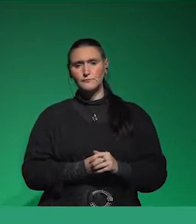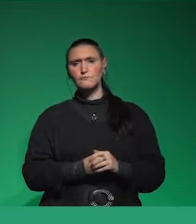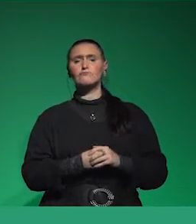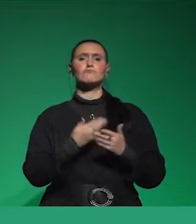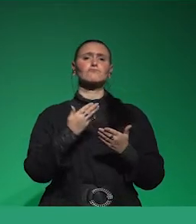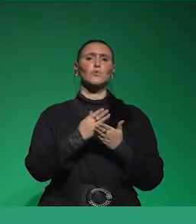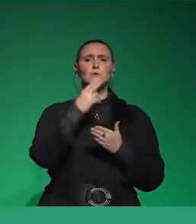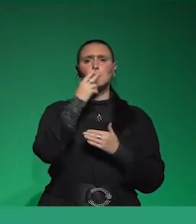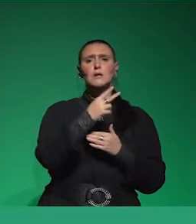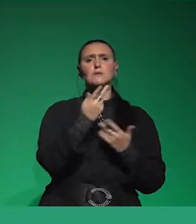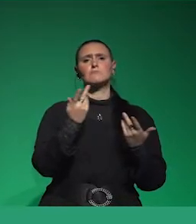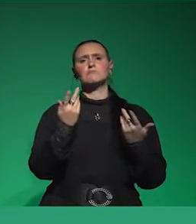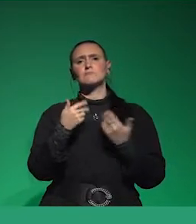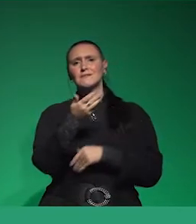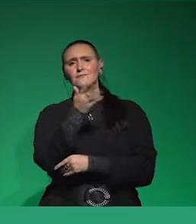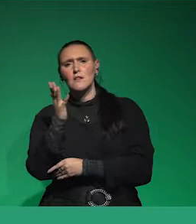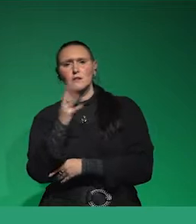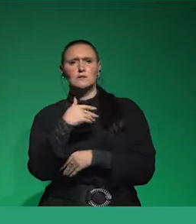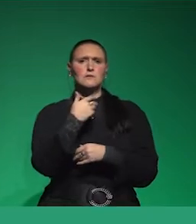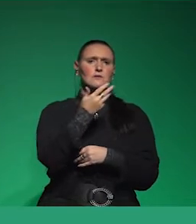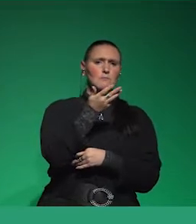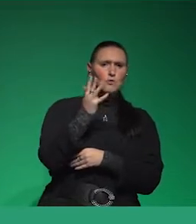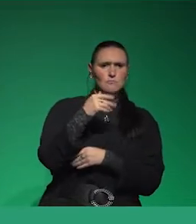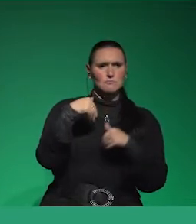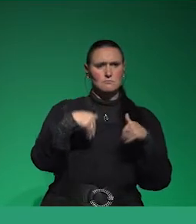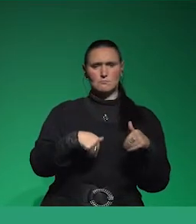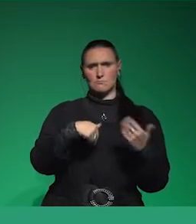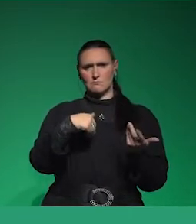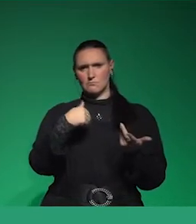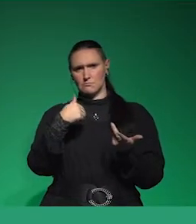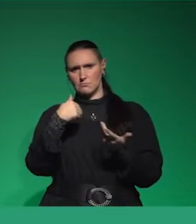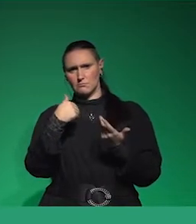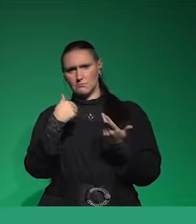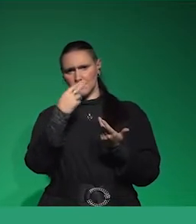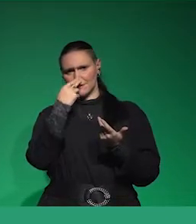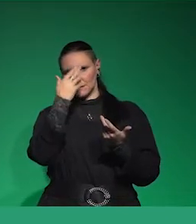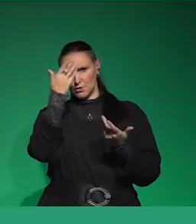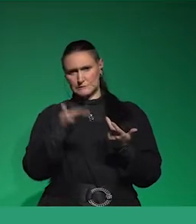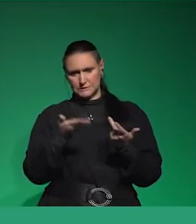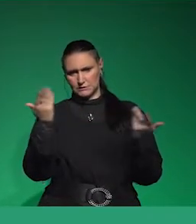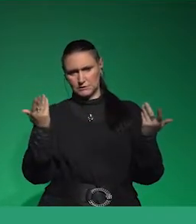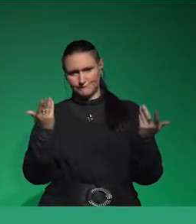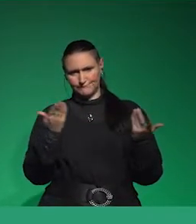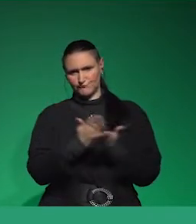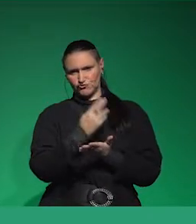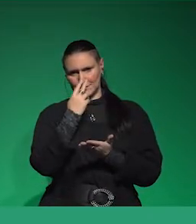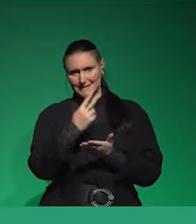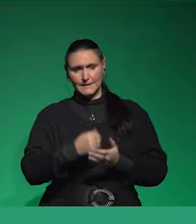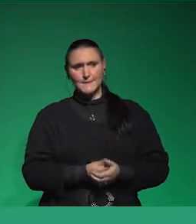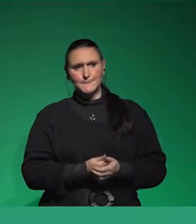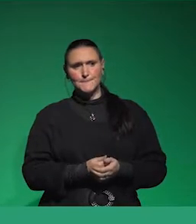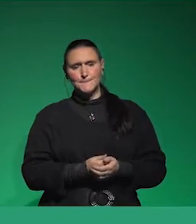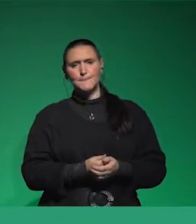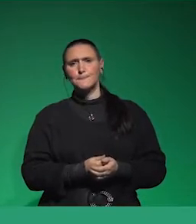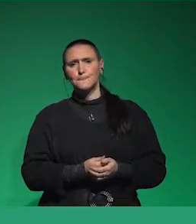der Wald heute teilweise aussieht. Wir wissen eigentlich recht gut, wie wir